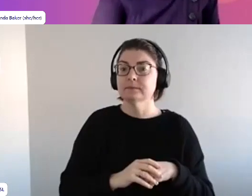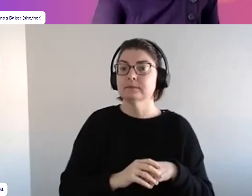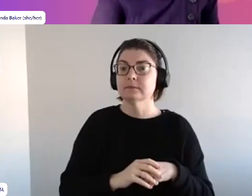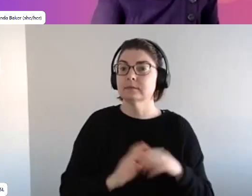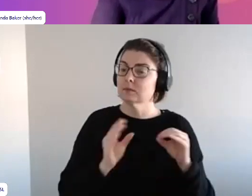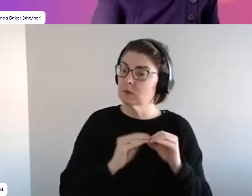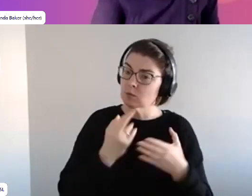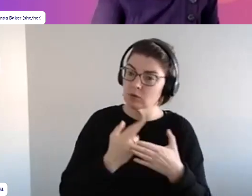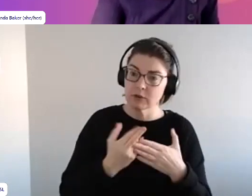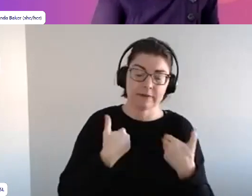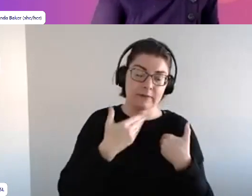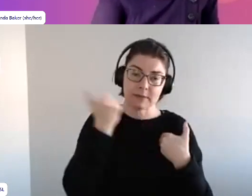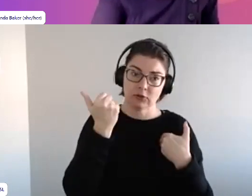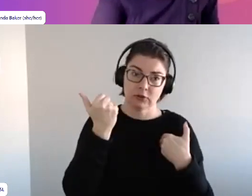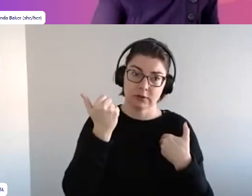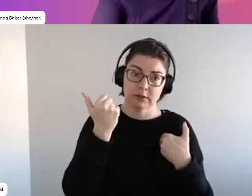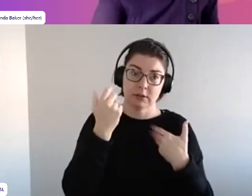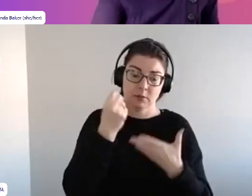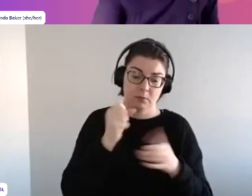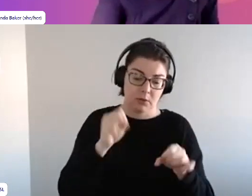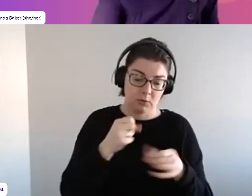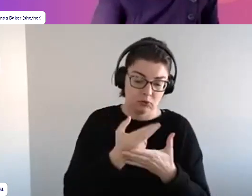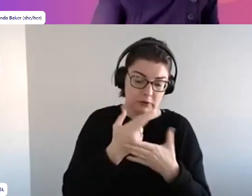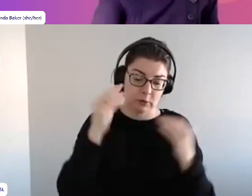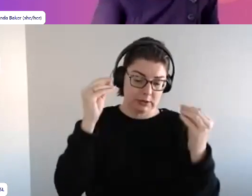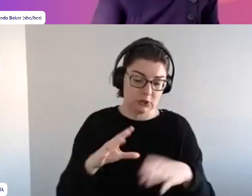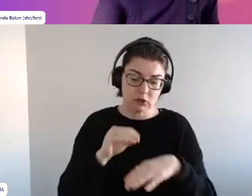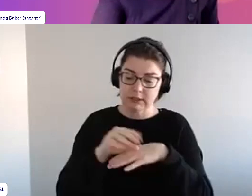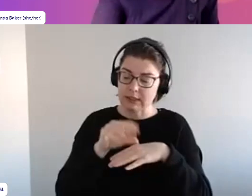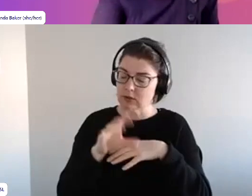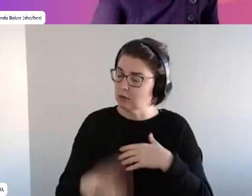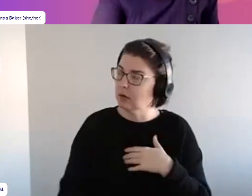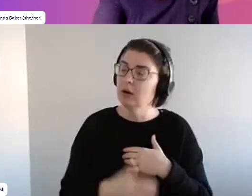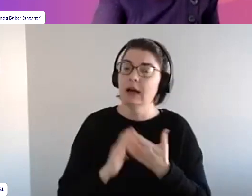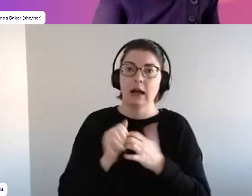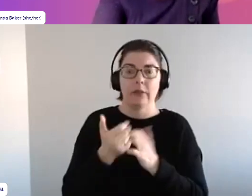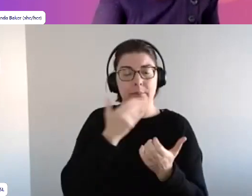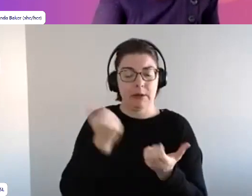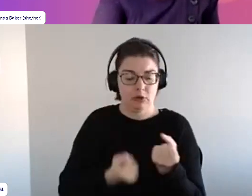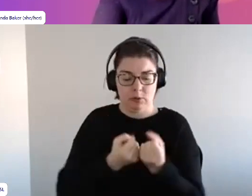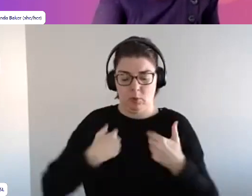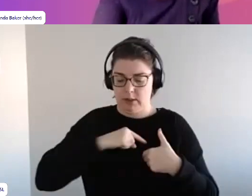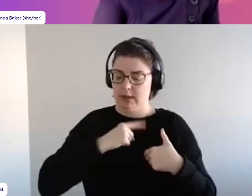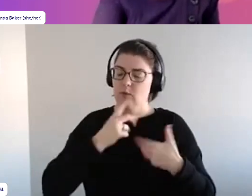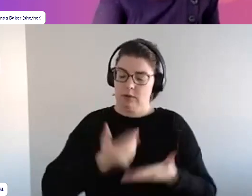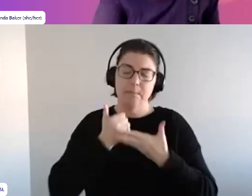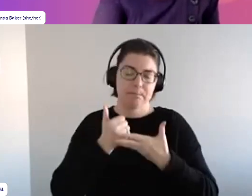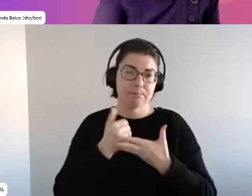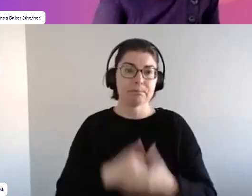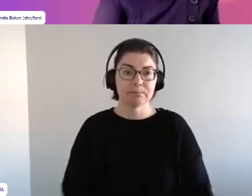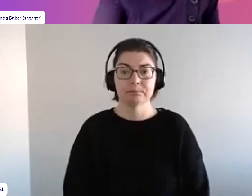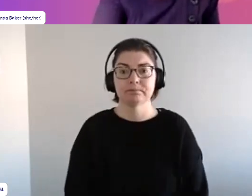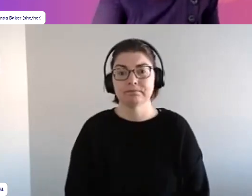elle dit oui plus il y a de ressources mieux c'est et qu'il y ait des ressources pour les enseignants et les orientations sur la façon de mieux